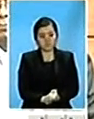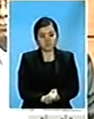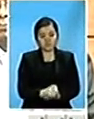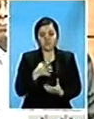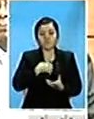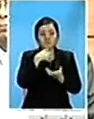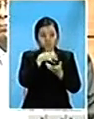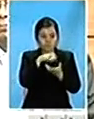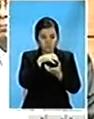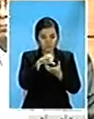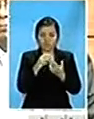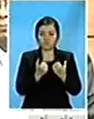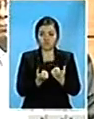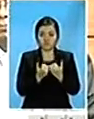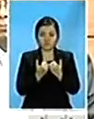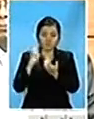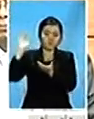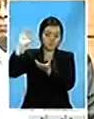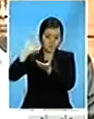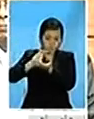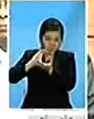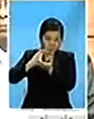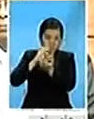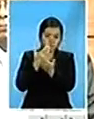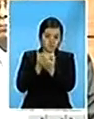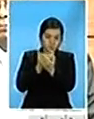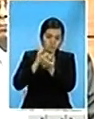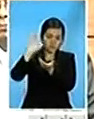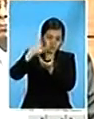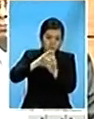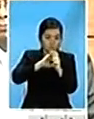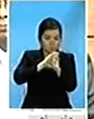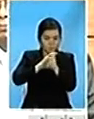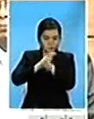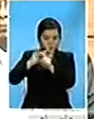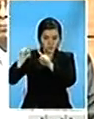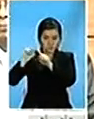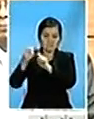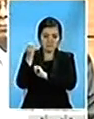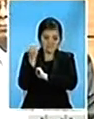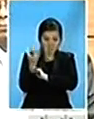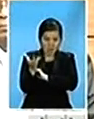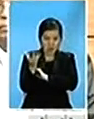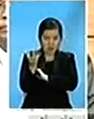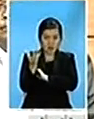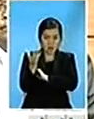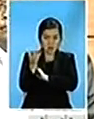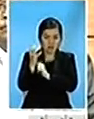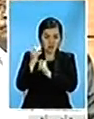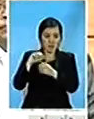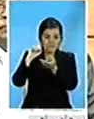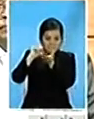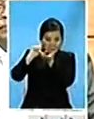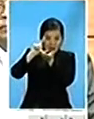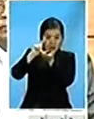เมื่องบประมาณรายจ่ายเป็นงบที่มีรายจ่ายสูงที่สุดในประวัติศาสตร์การมีงบประมาณ